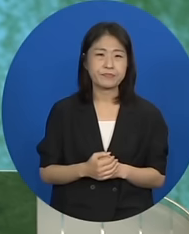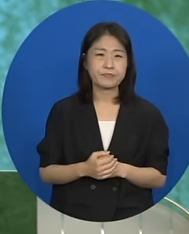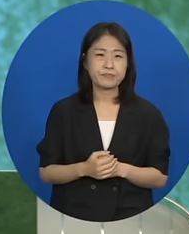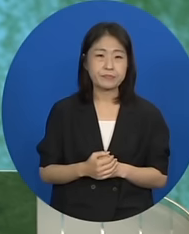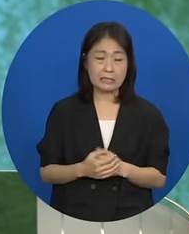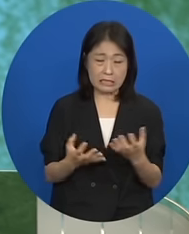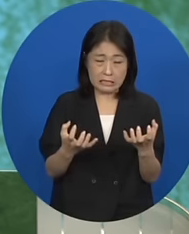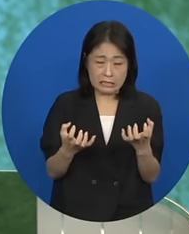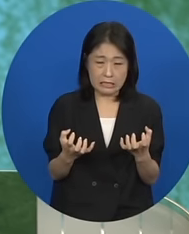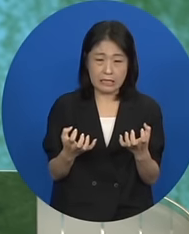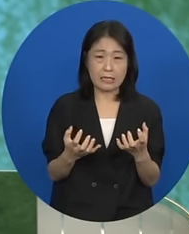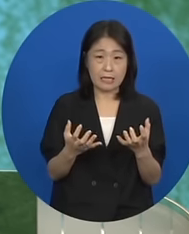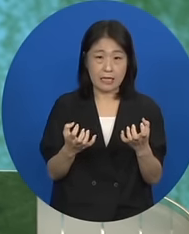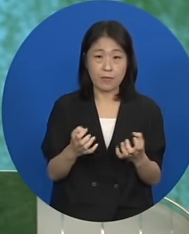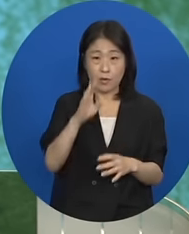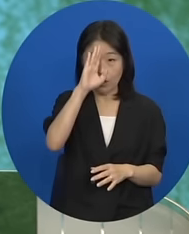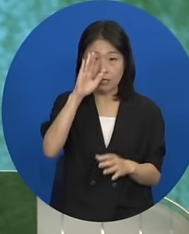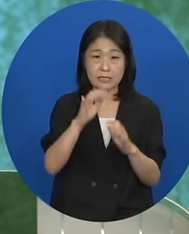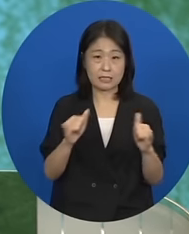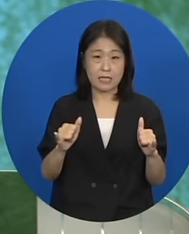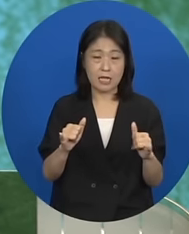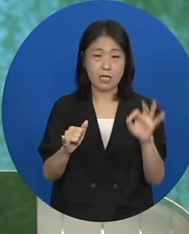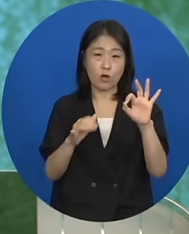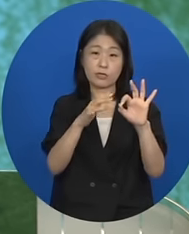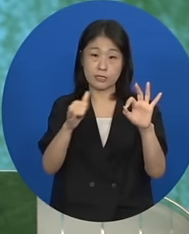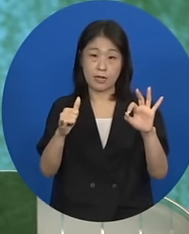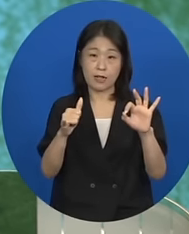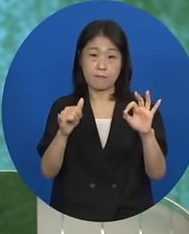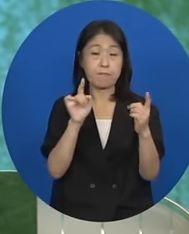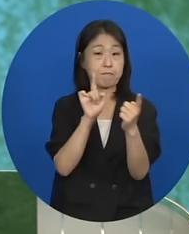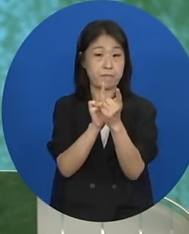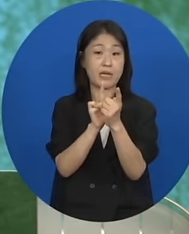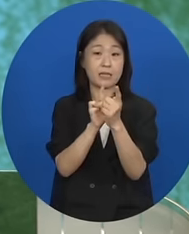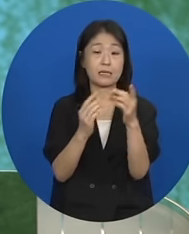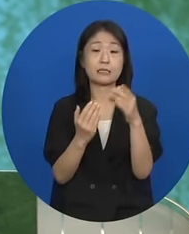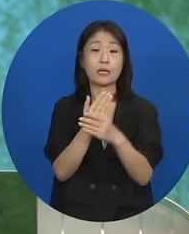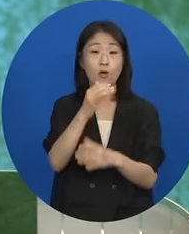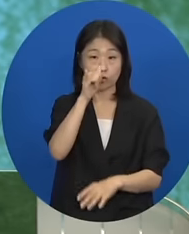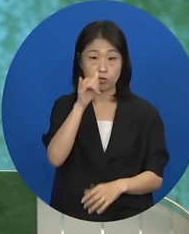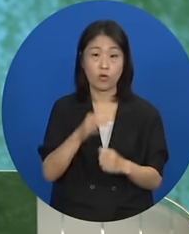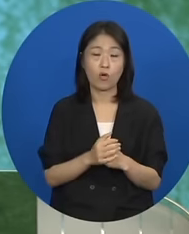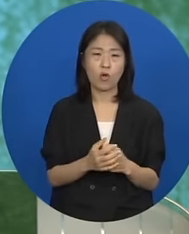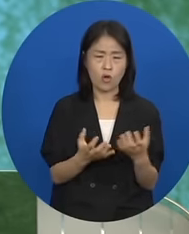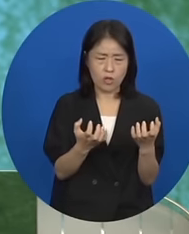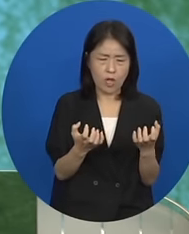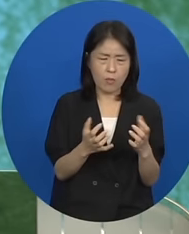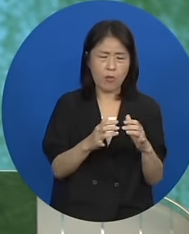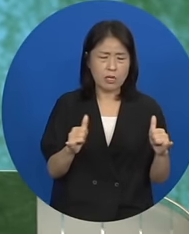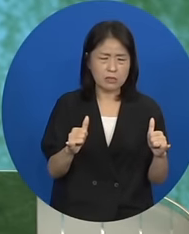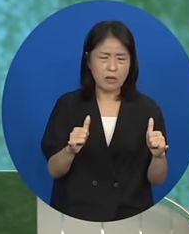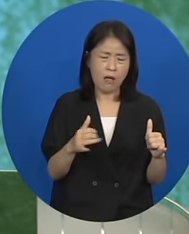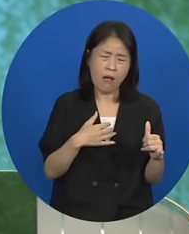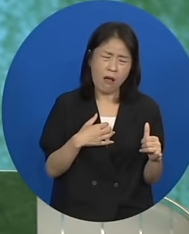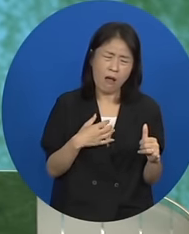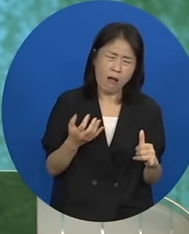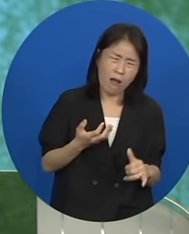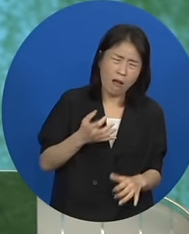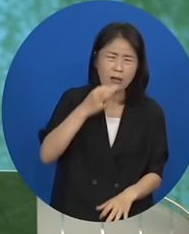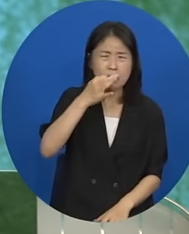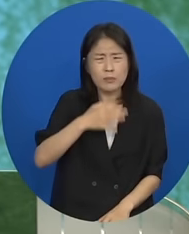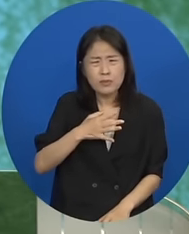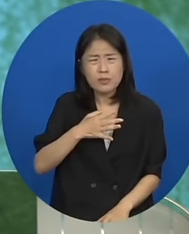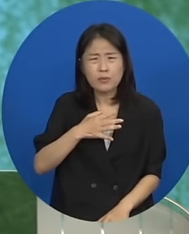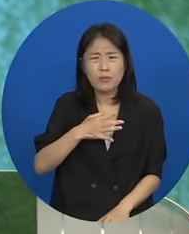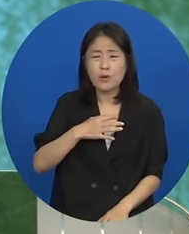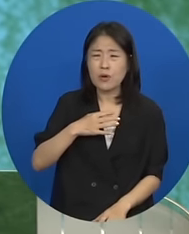우연히 만나게 됩니다 그들이 자신의 나병 환자니까 얼마나 고통스러워 있습니까 왜 내 인생은 이러해야 됩니까 간절히 주님께